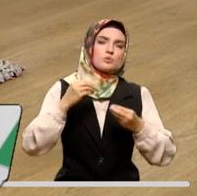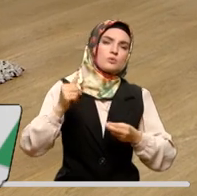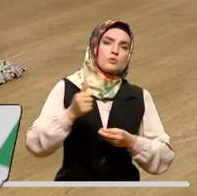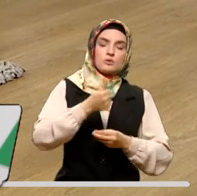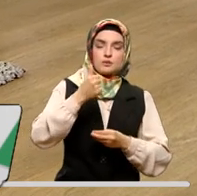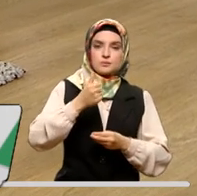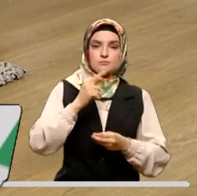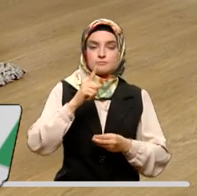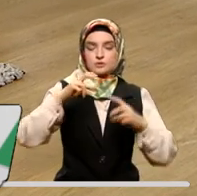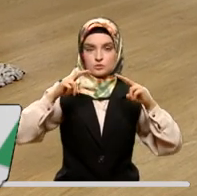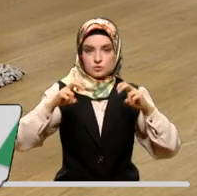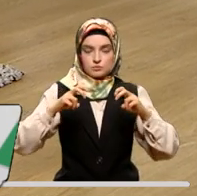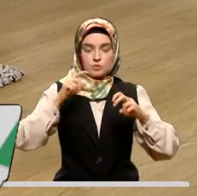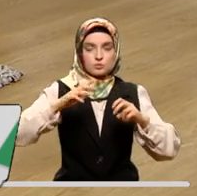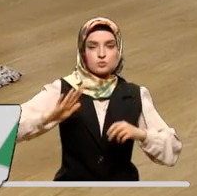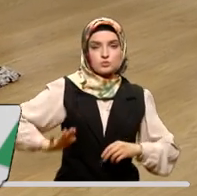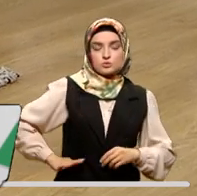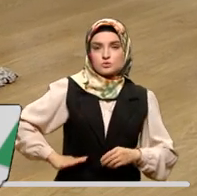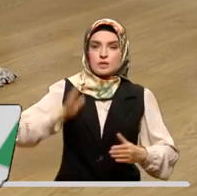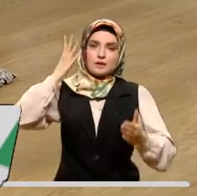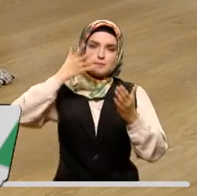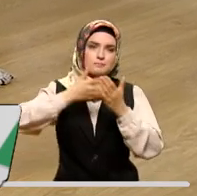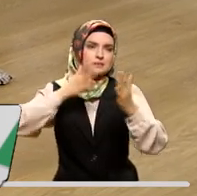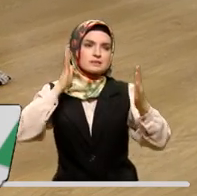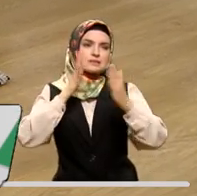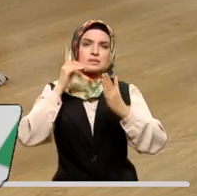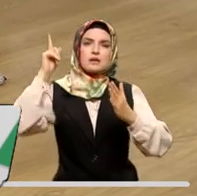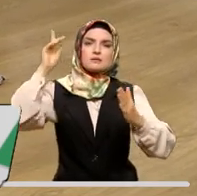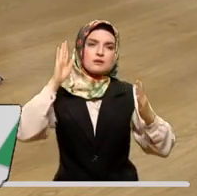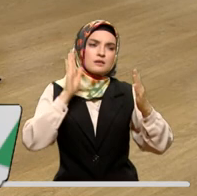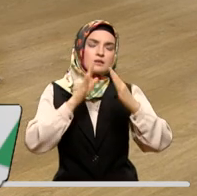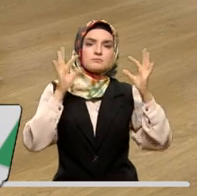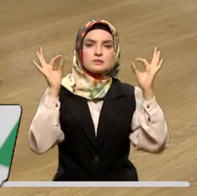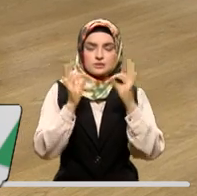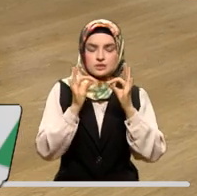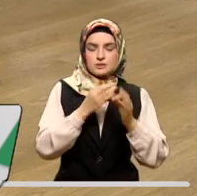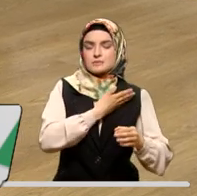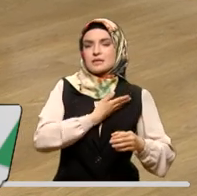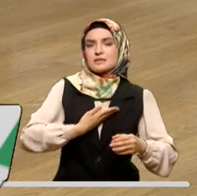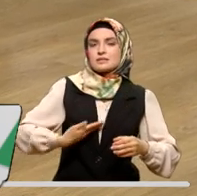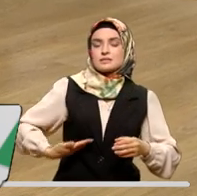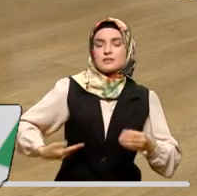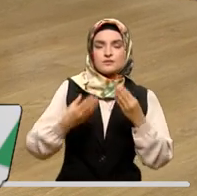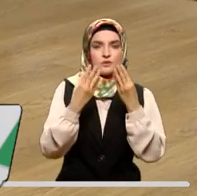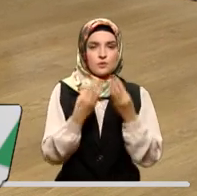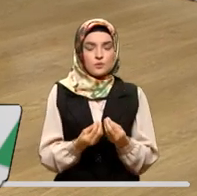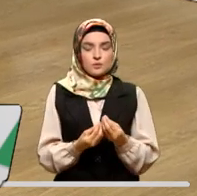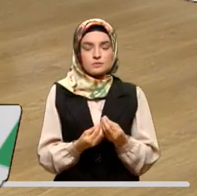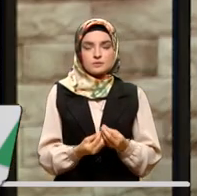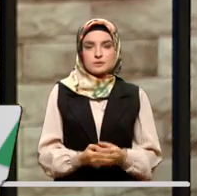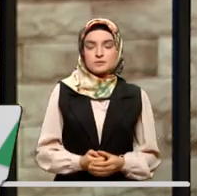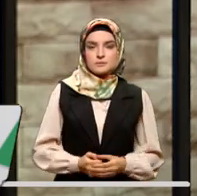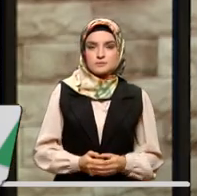çocuğun ibadete karşı, Allah'a karşı ilişkisini sevgi üzerine, sevgi